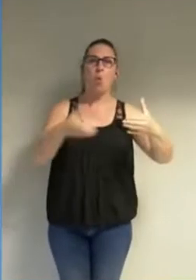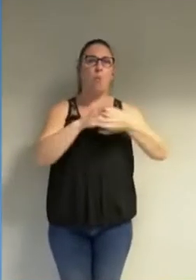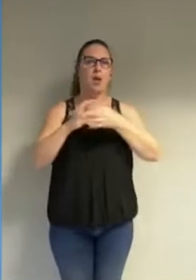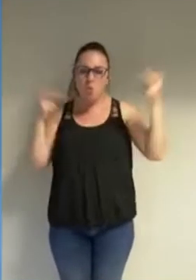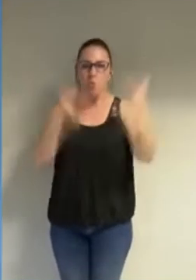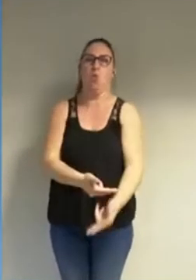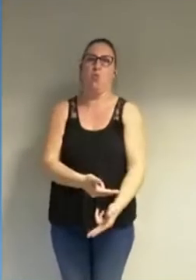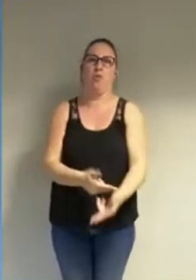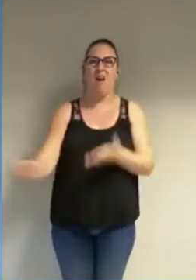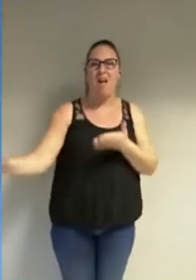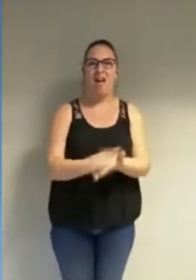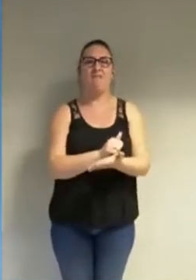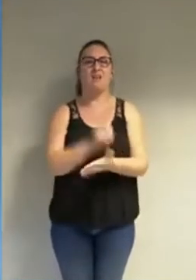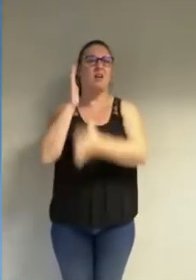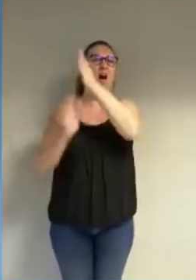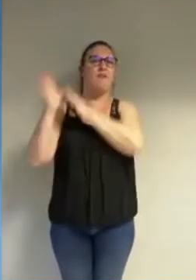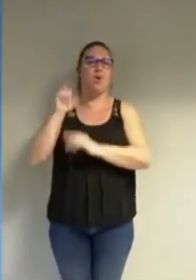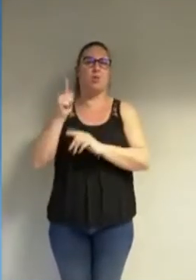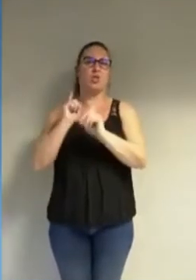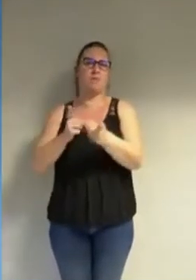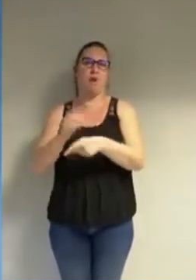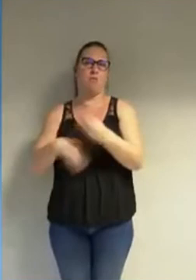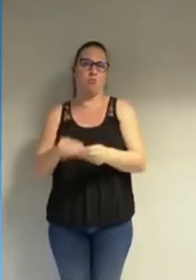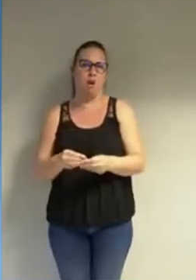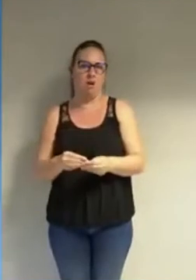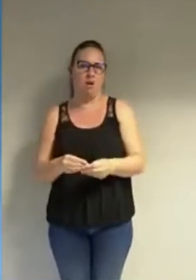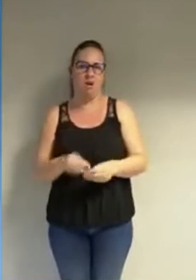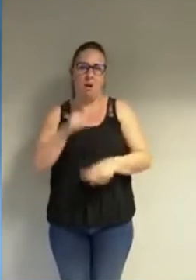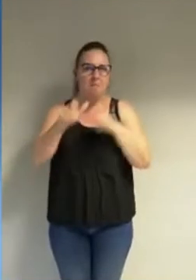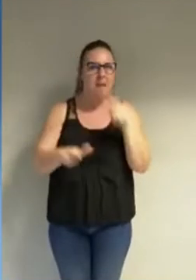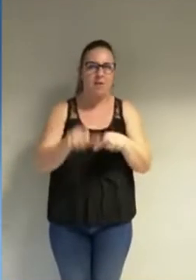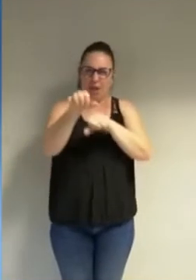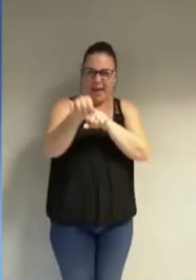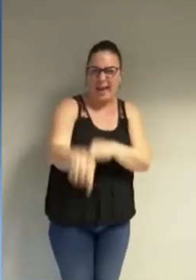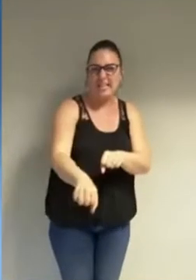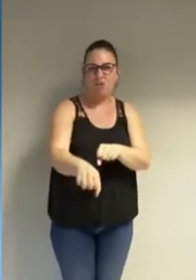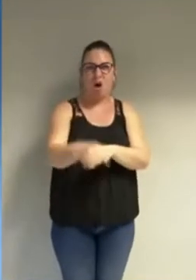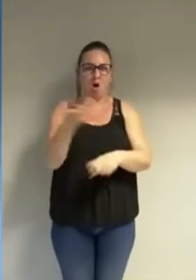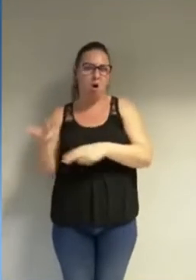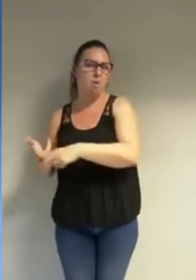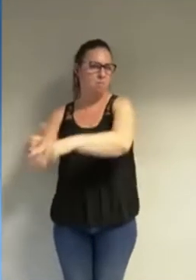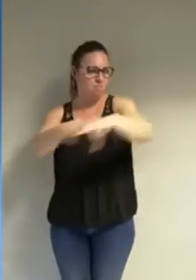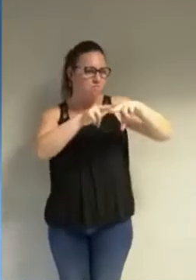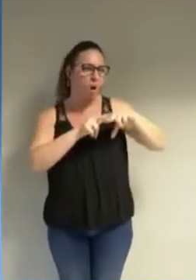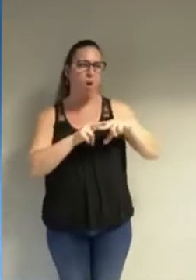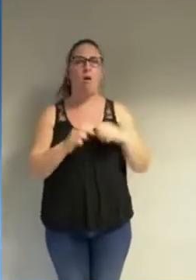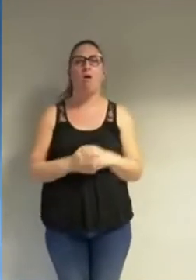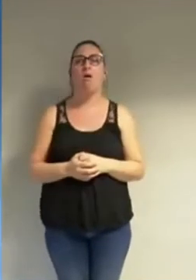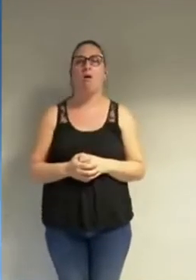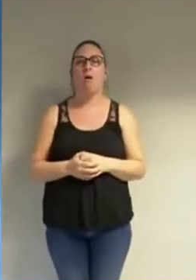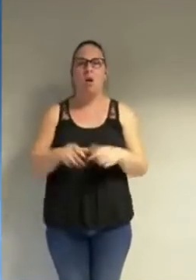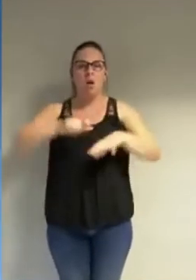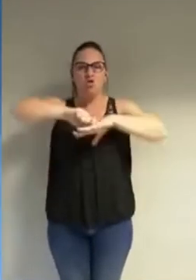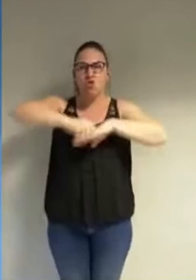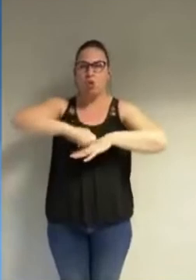dont tant de ses habitants ont résisté, donné leur sang et refusé de parler sous la